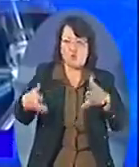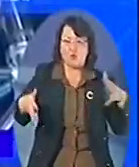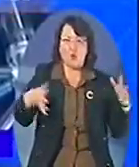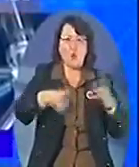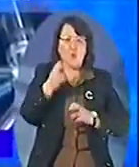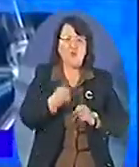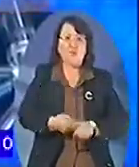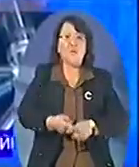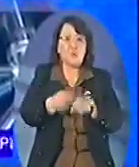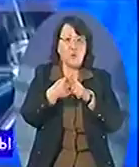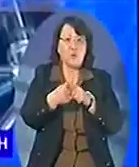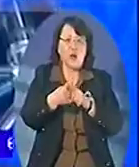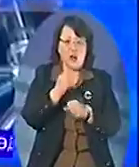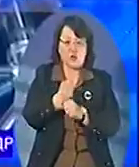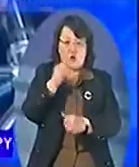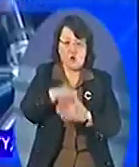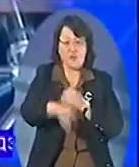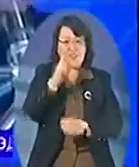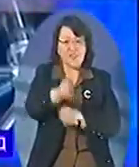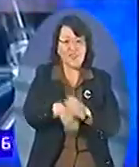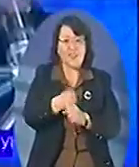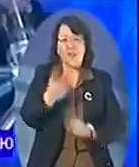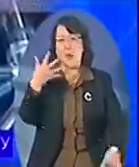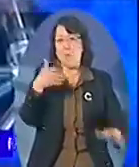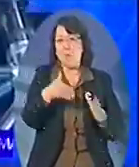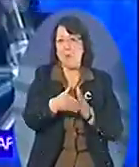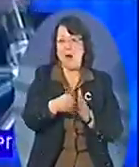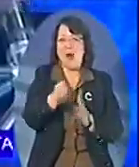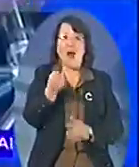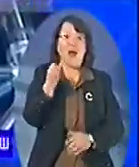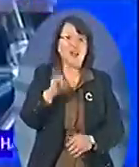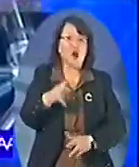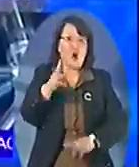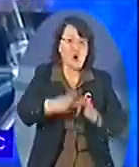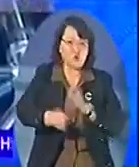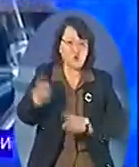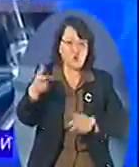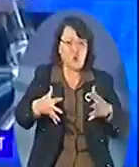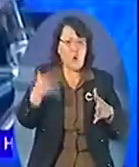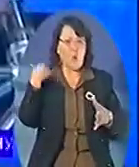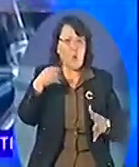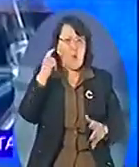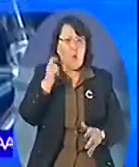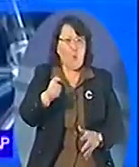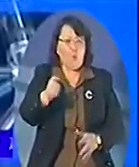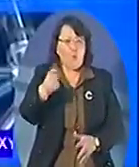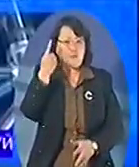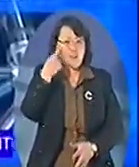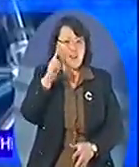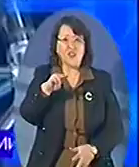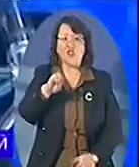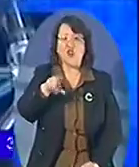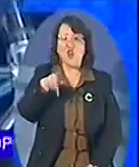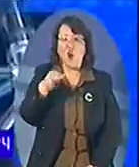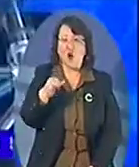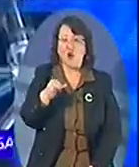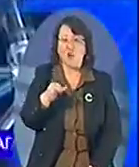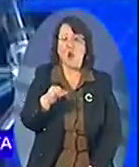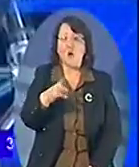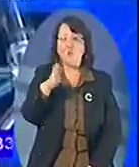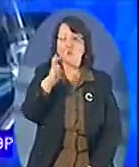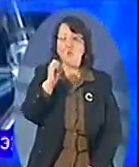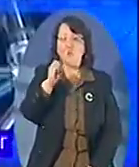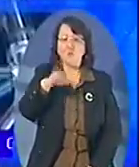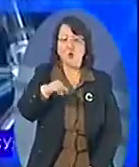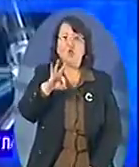юм бол жилдээ 50,000 айлын орон сууцыг хүчин маягийн, хүчин буюу одоо шин технологиор өксөрдөг маягийн орон сууцууд бол бий болох